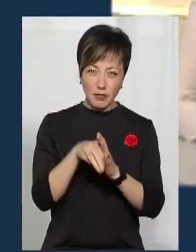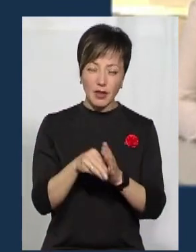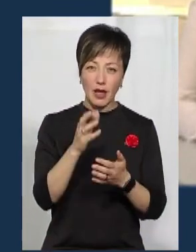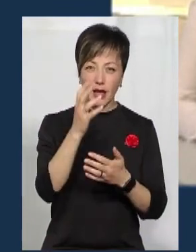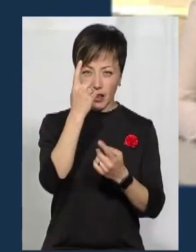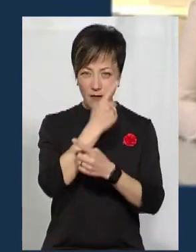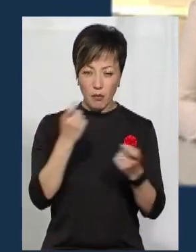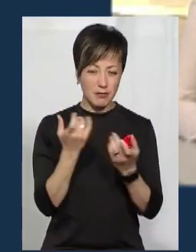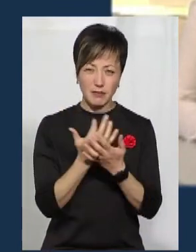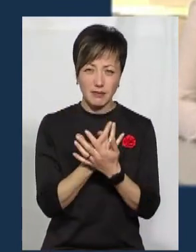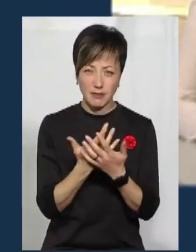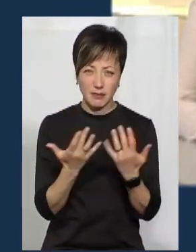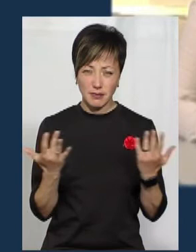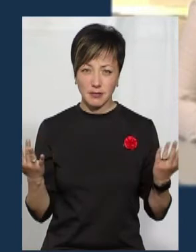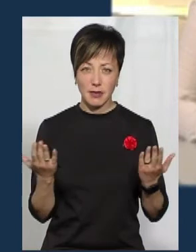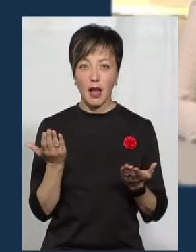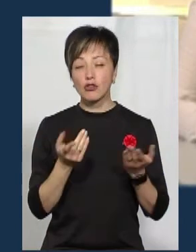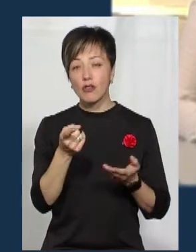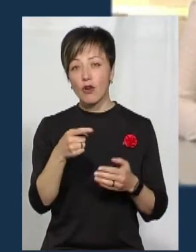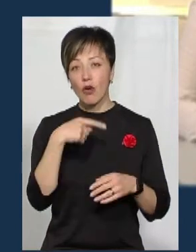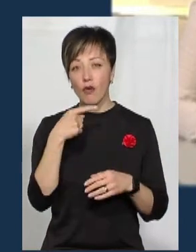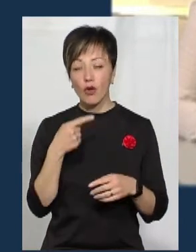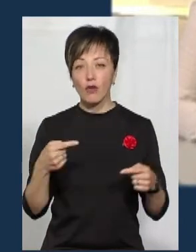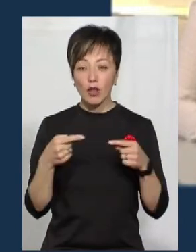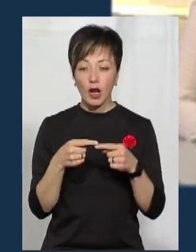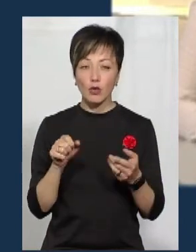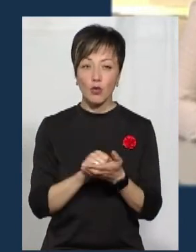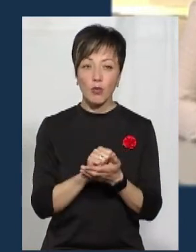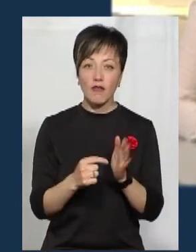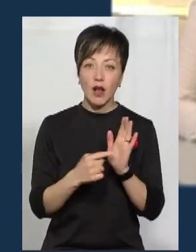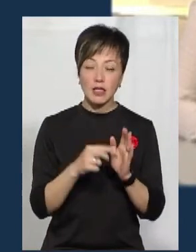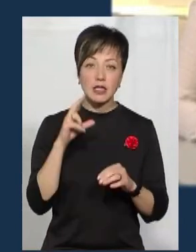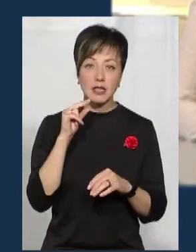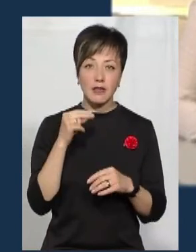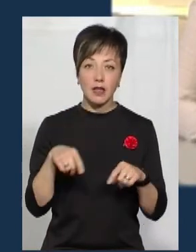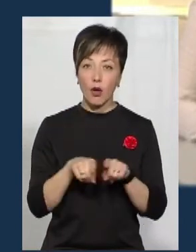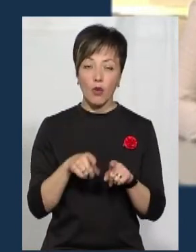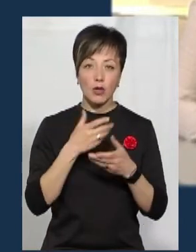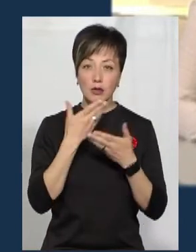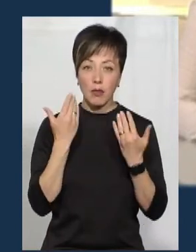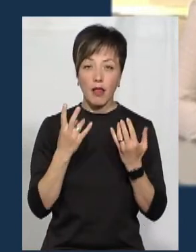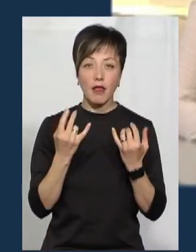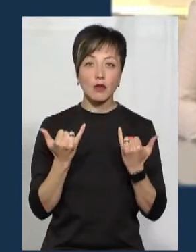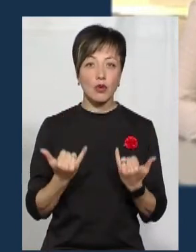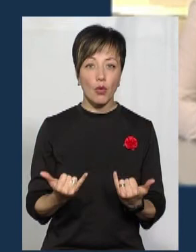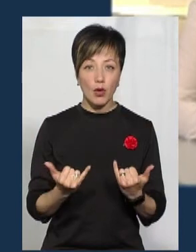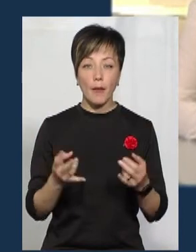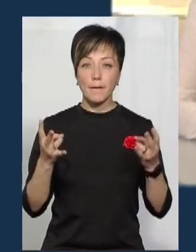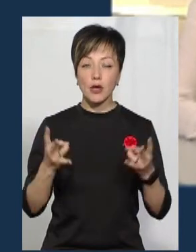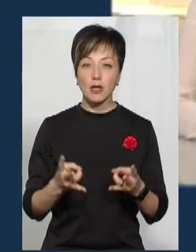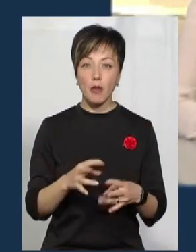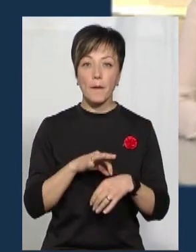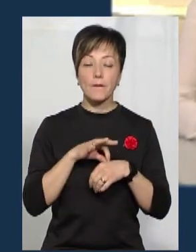різноманітна. Якщо ви говорите, що в якомусь конкретному документі вказані цифри, то такого немає. На сьогодні